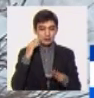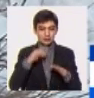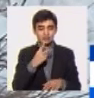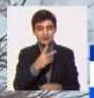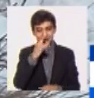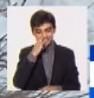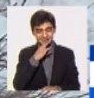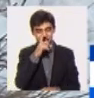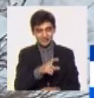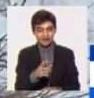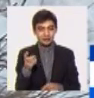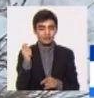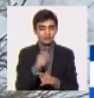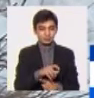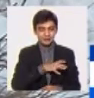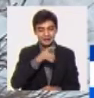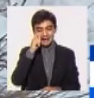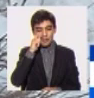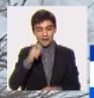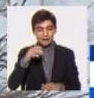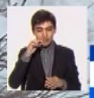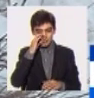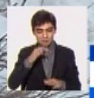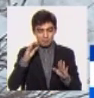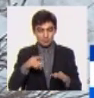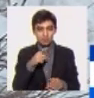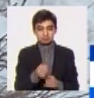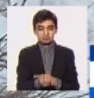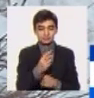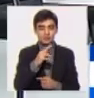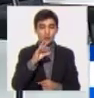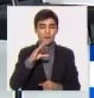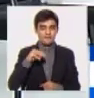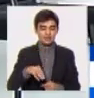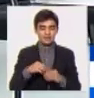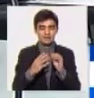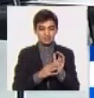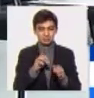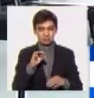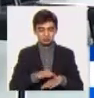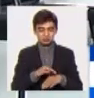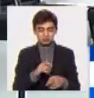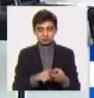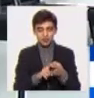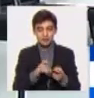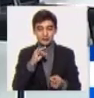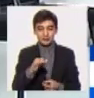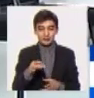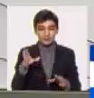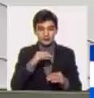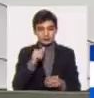двух казахстанцев, прибывших из Германии, подтвердился COVID-19. Персональные данные зараженных